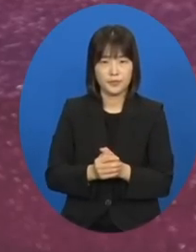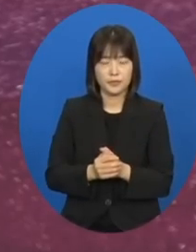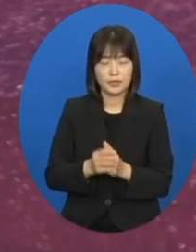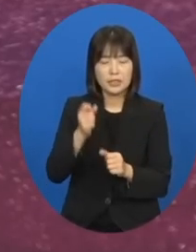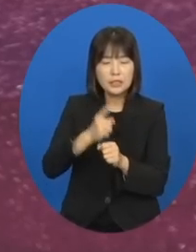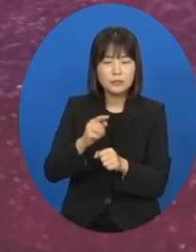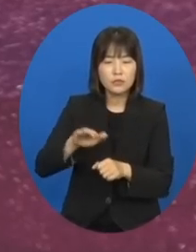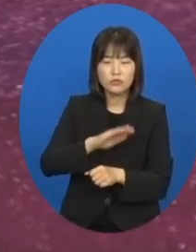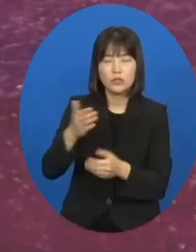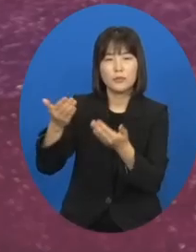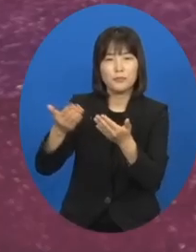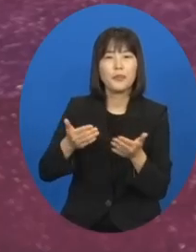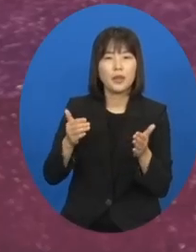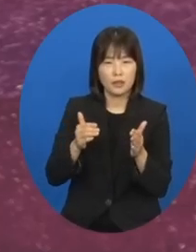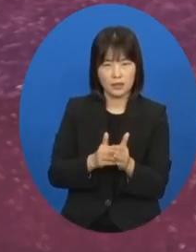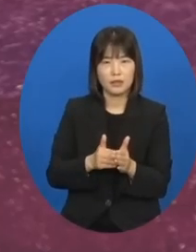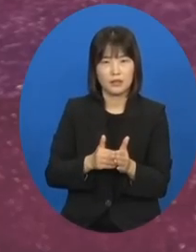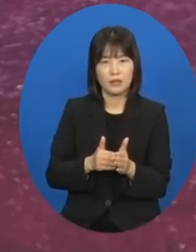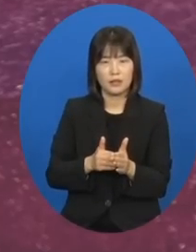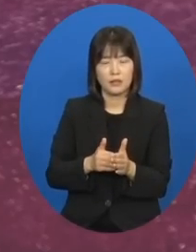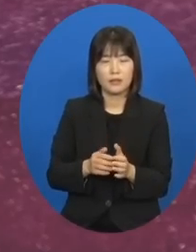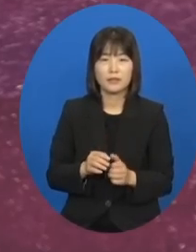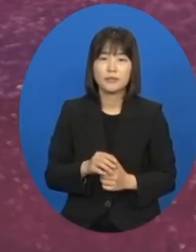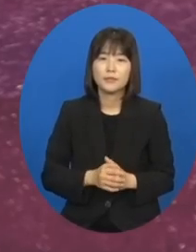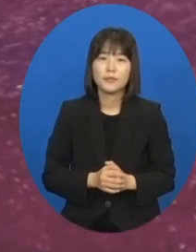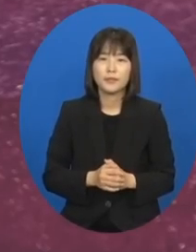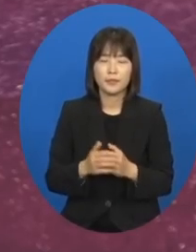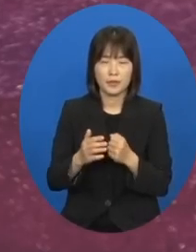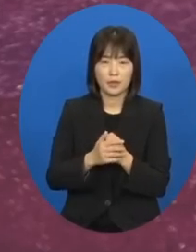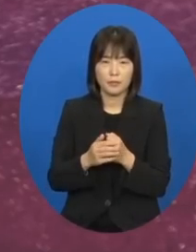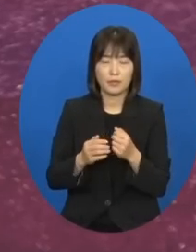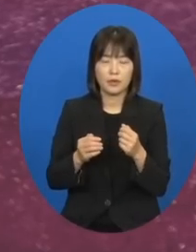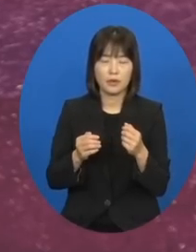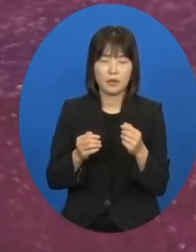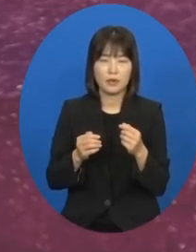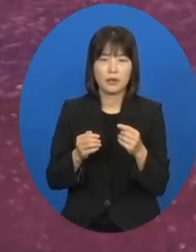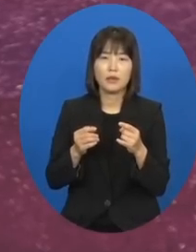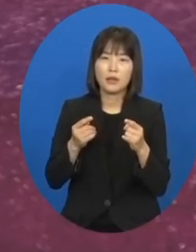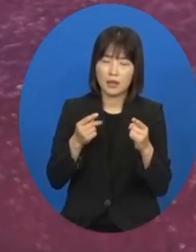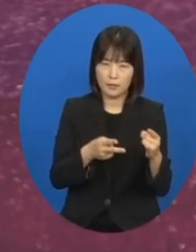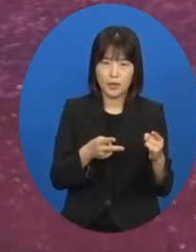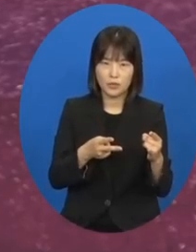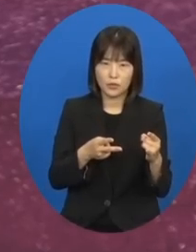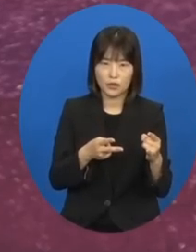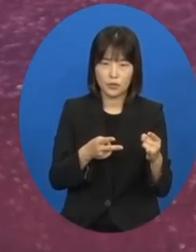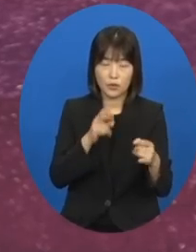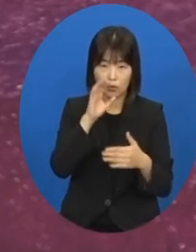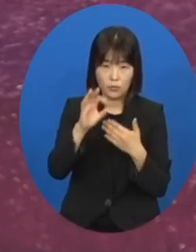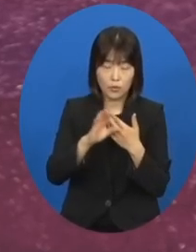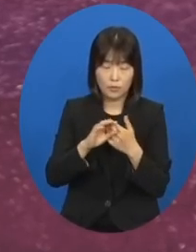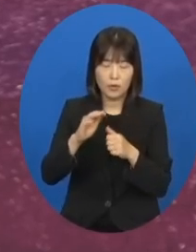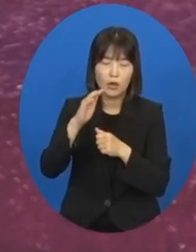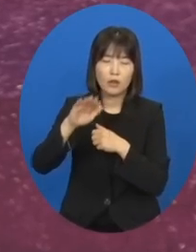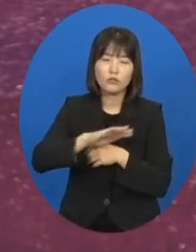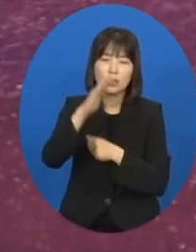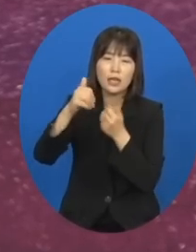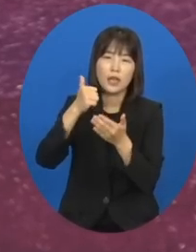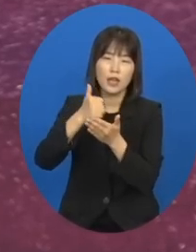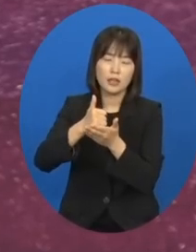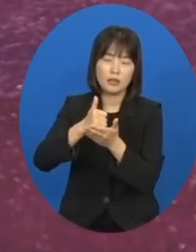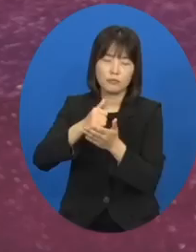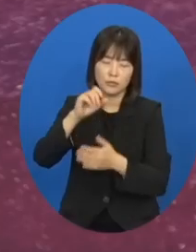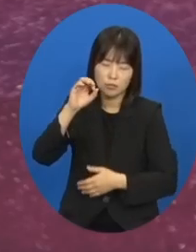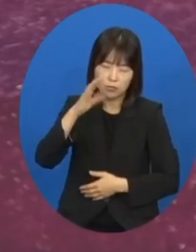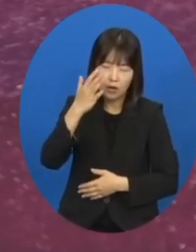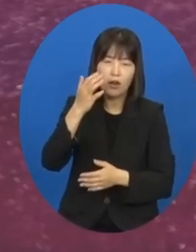주어졌다라는 거예요 그래서 에베소서 2장 10절에 우리는 하나님의 걸작품입니다라고 하죠 왜 우리를